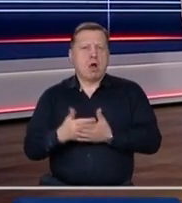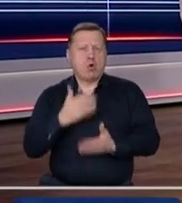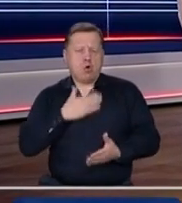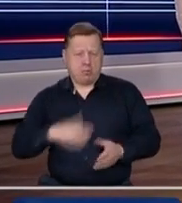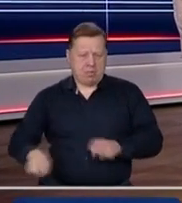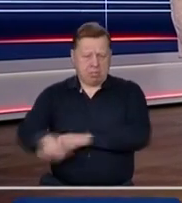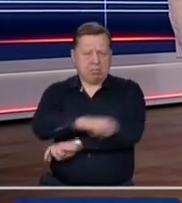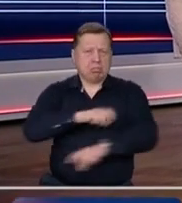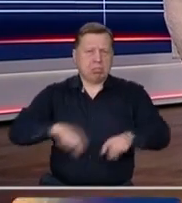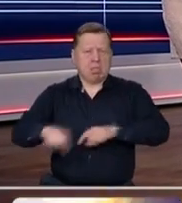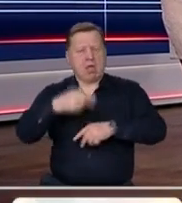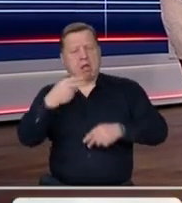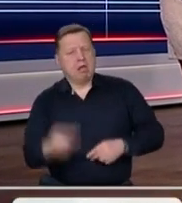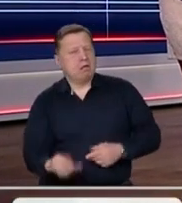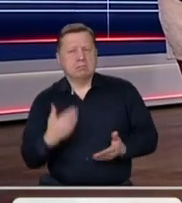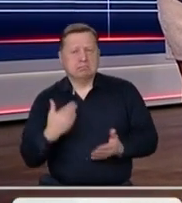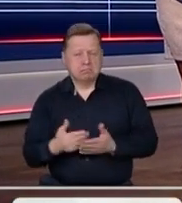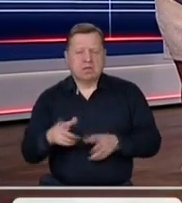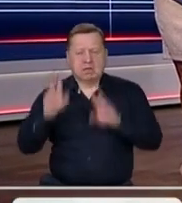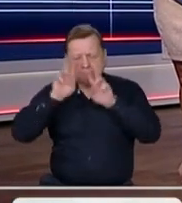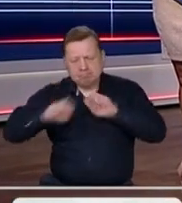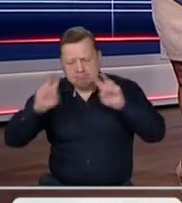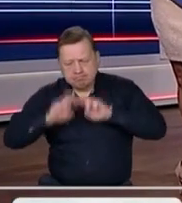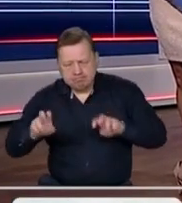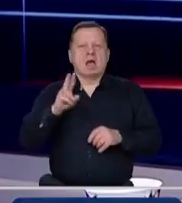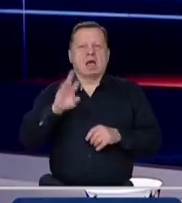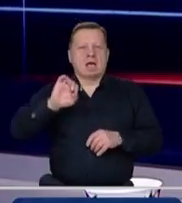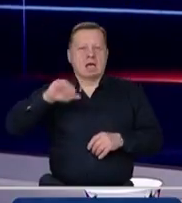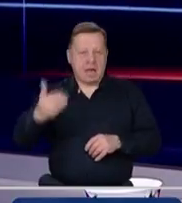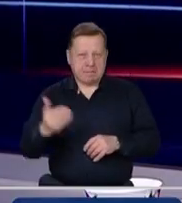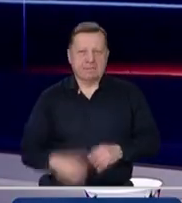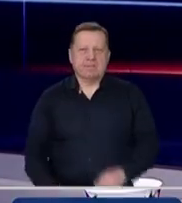wręcz na nim odpoczywać? Badacze znaleźli odpowiedź. Cukiernik Grzegorz.